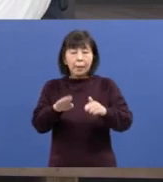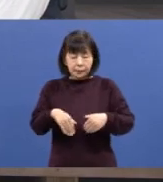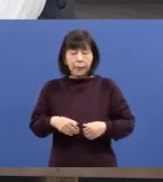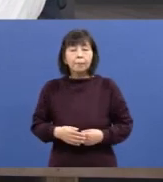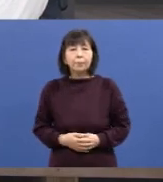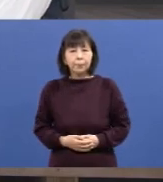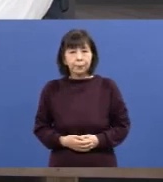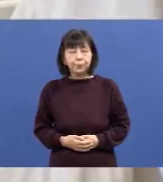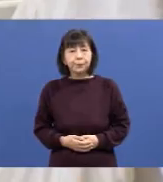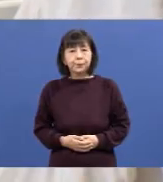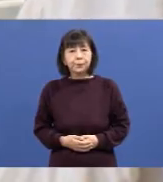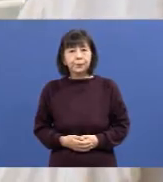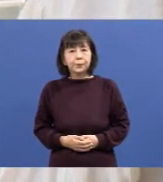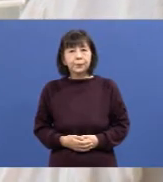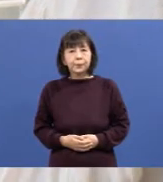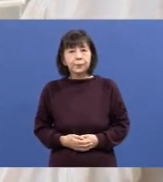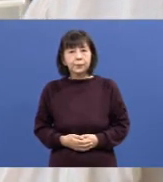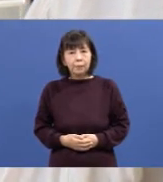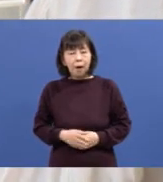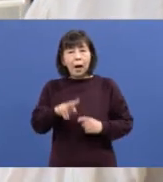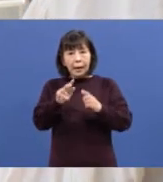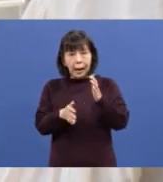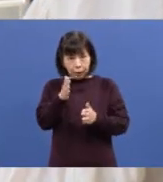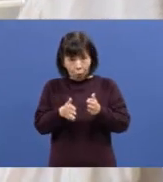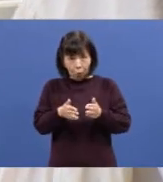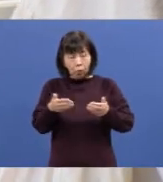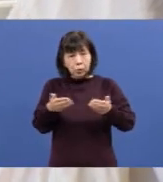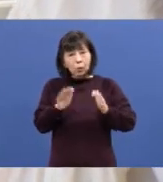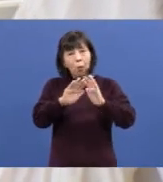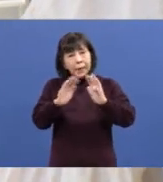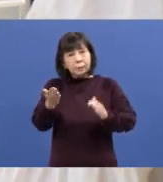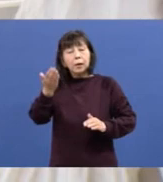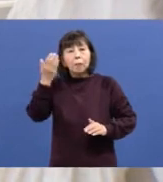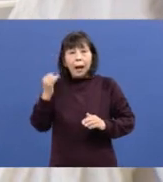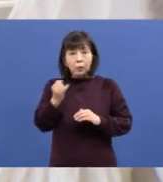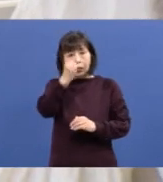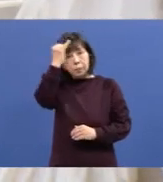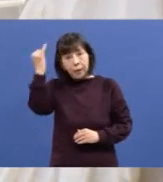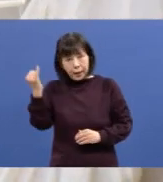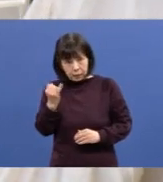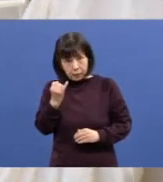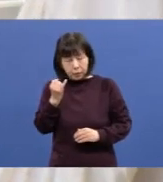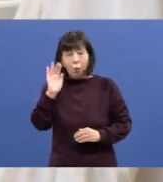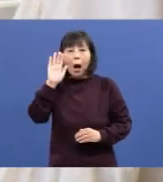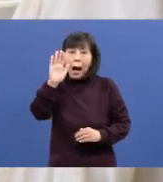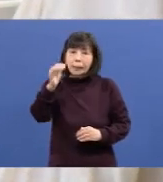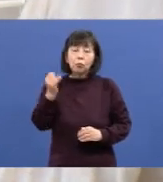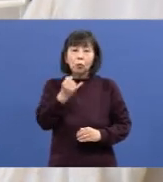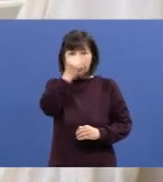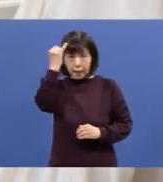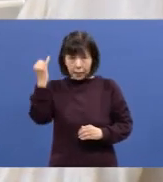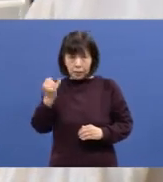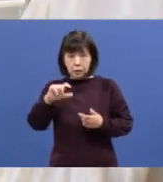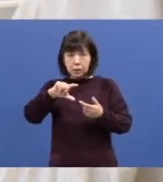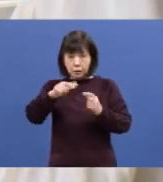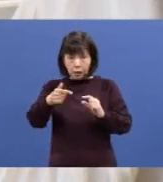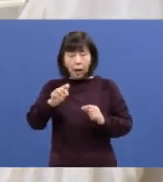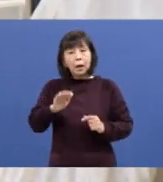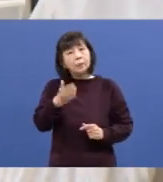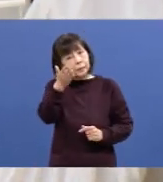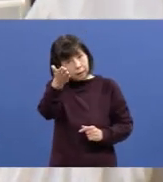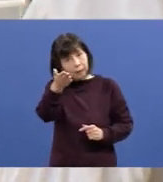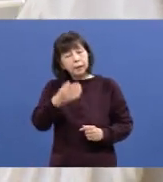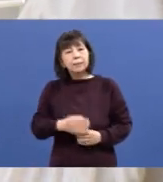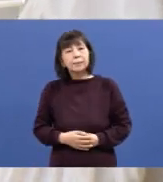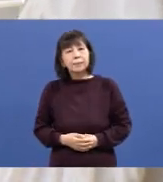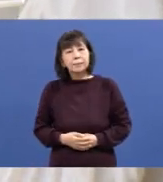ました。 では介護職に就く前に持たれていたイメージと、就いた後に感じたことに違いはありました